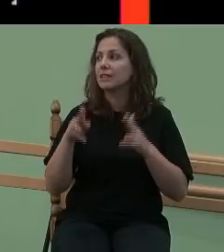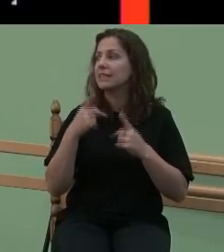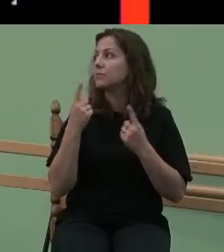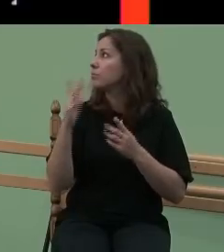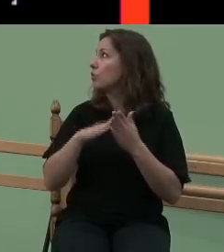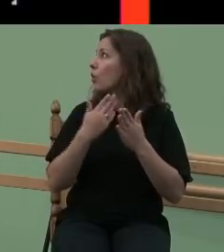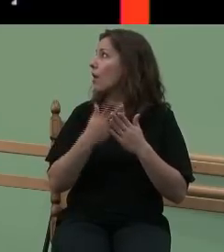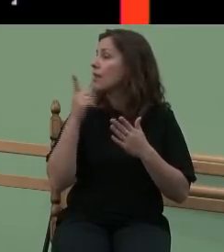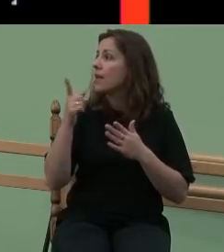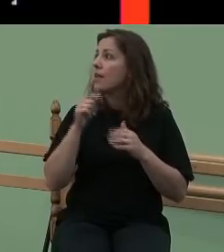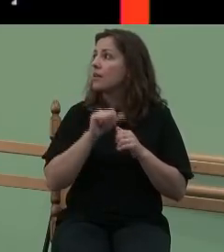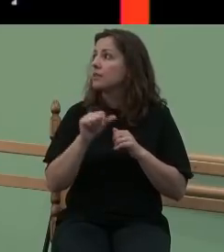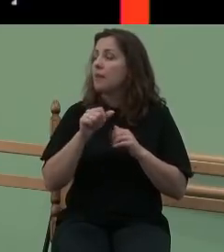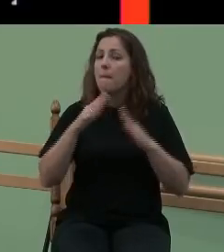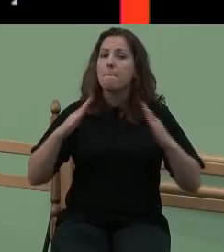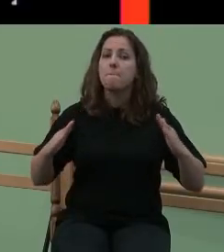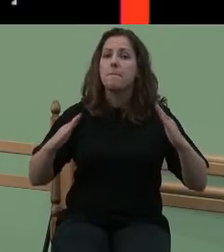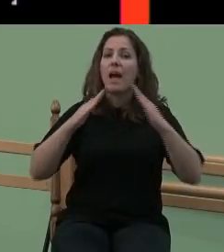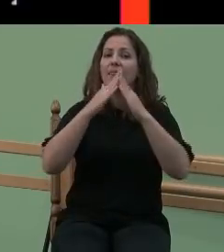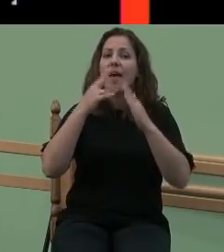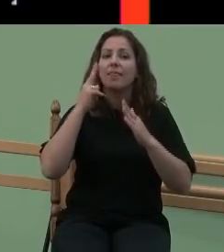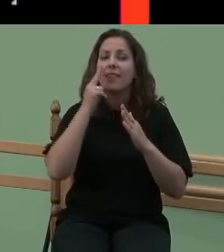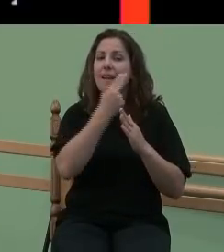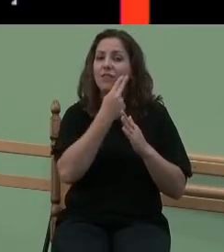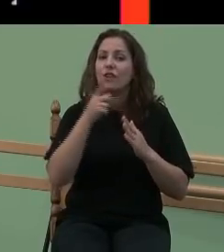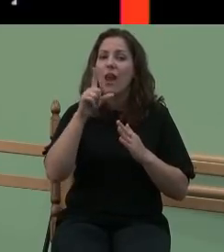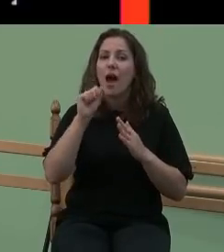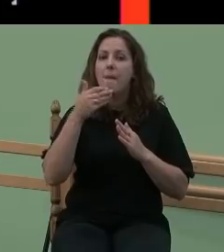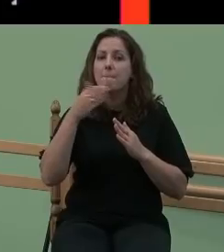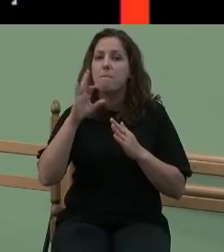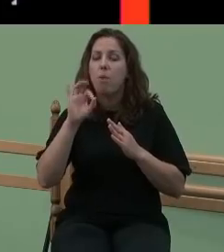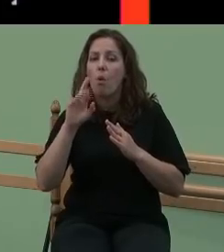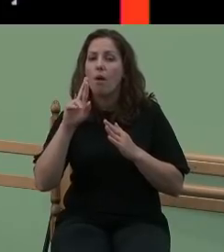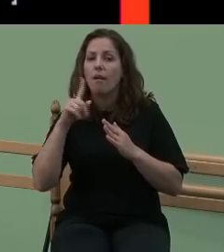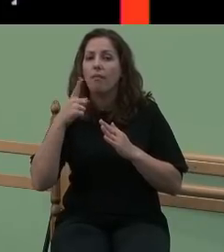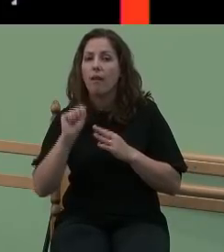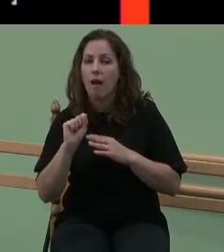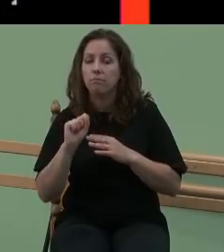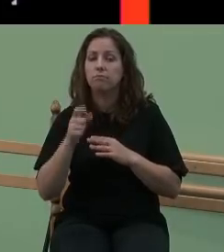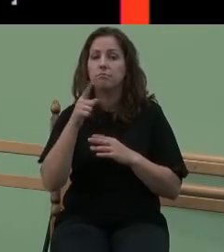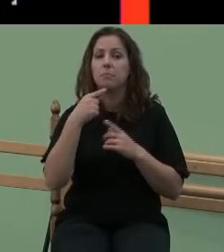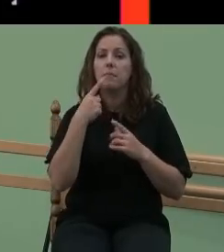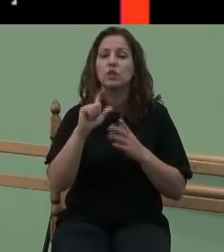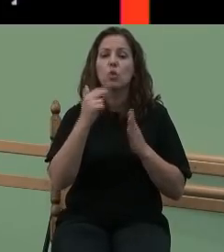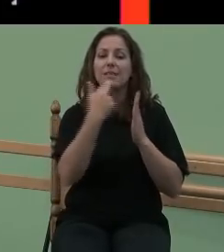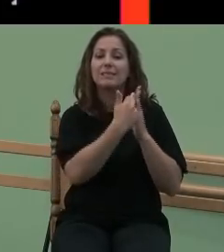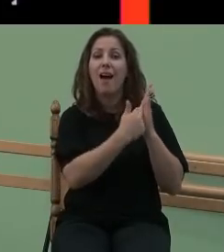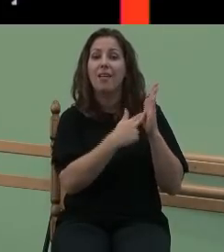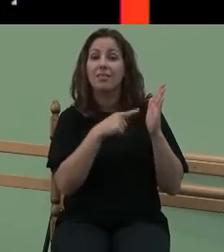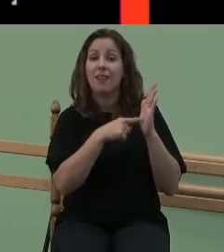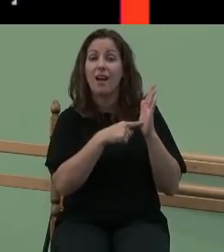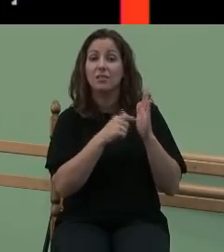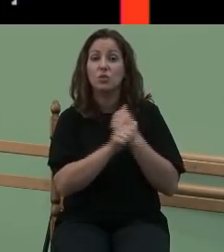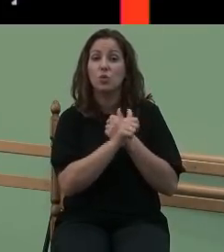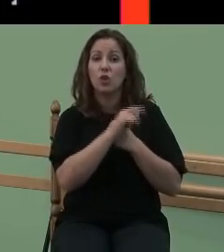wykładu. To jest tak zwana piramida nienawiści Laporta, która obrazuje, co się dzieje ze standardem, jeżeli